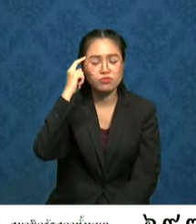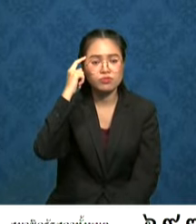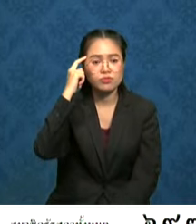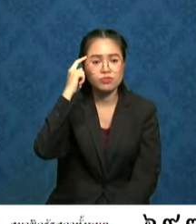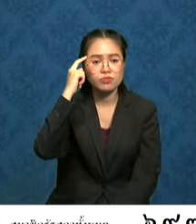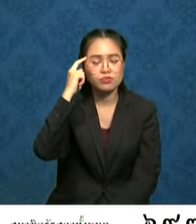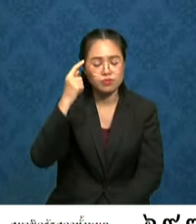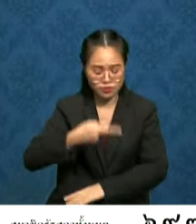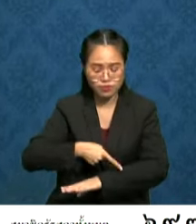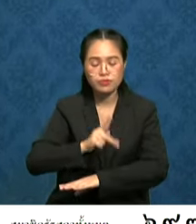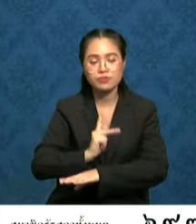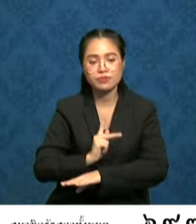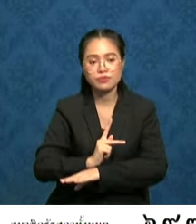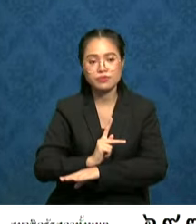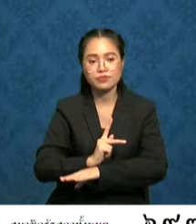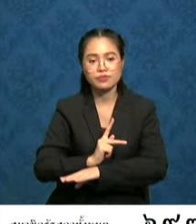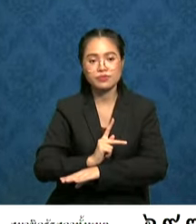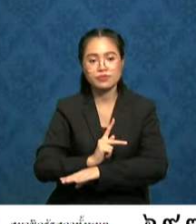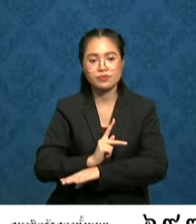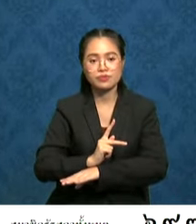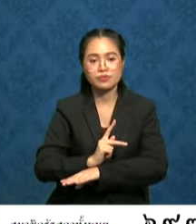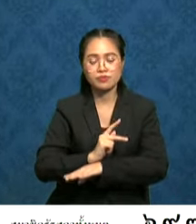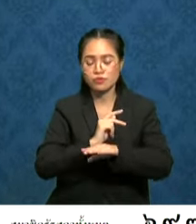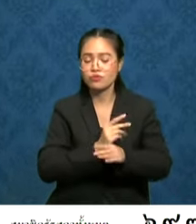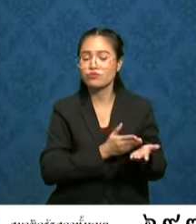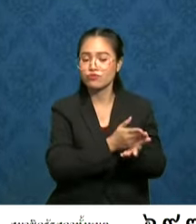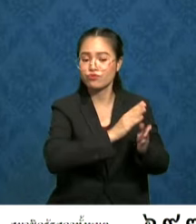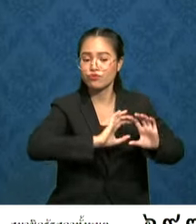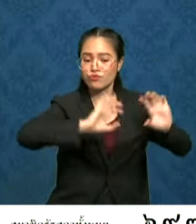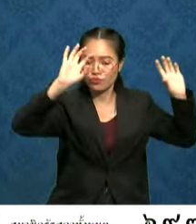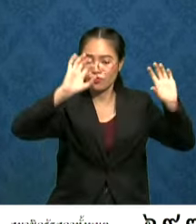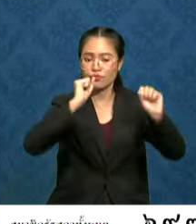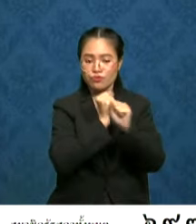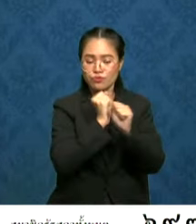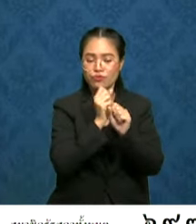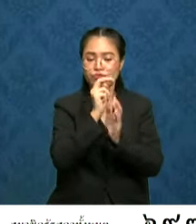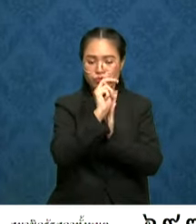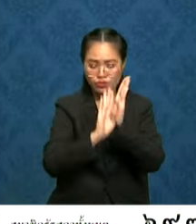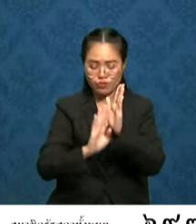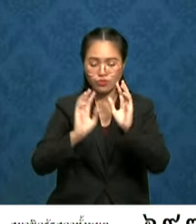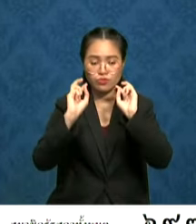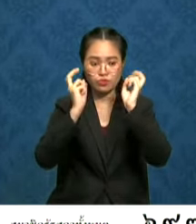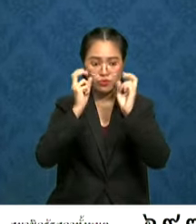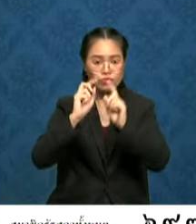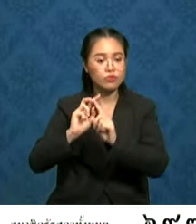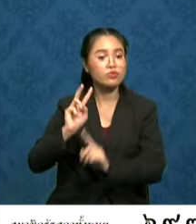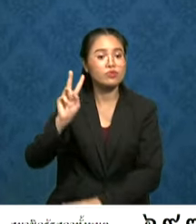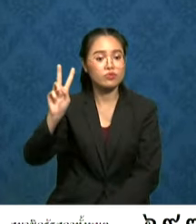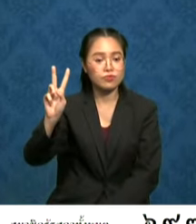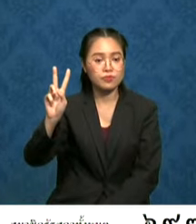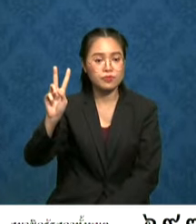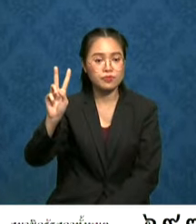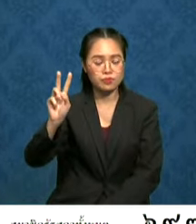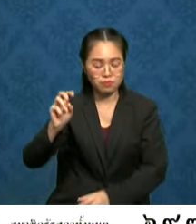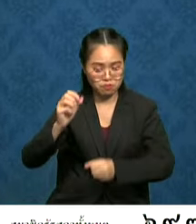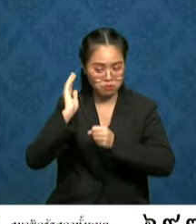ท่านประธานคะอีกประเด็นที่รัฐบาลนี้หยิบยกขึ้นมาเป็นนโยบายการเมืองเรื่องที่สองในคำแถลงนะคะ